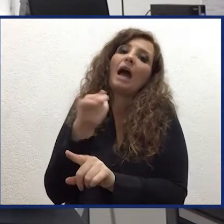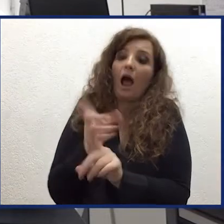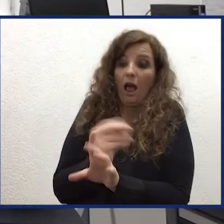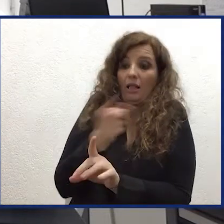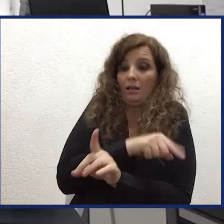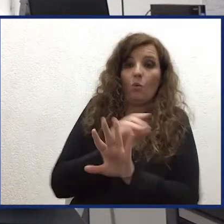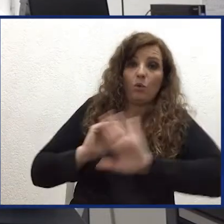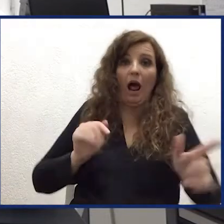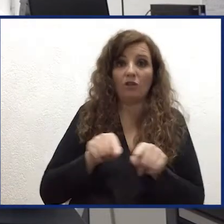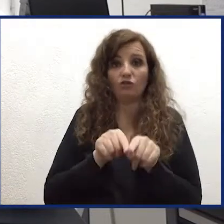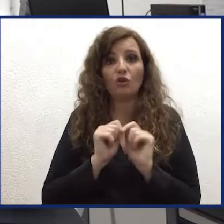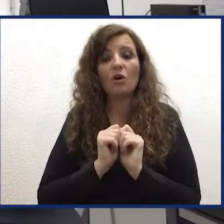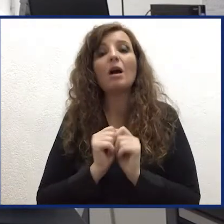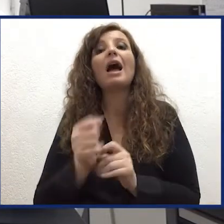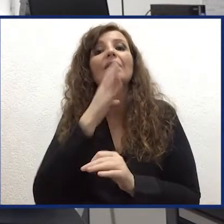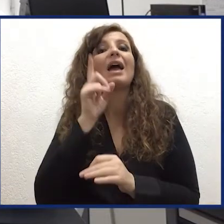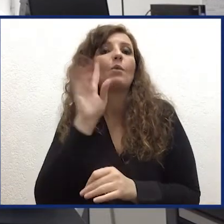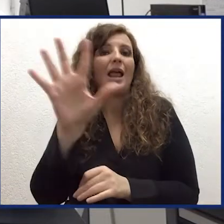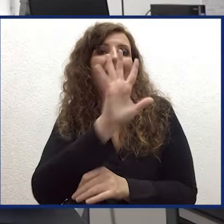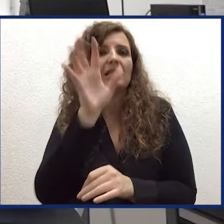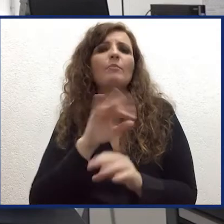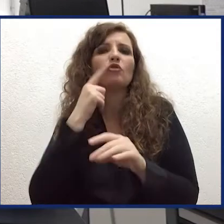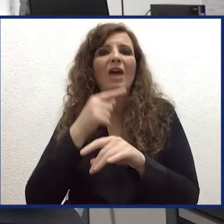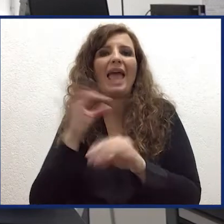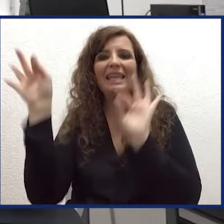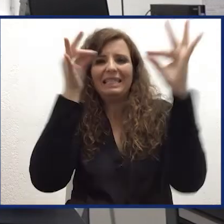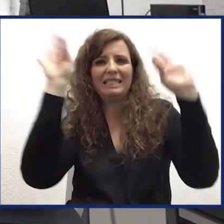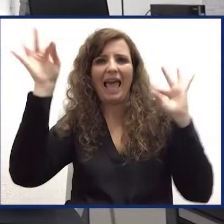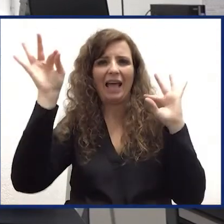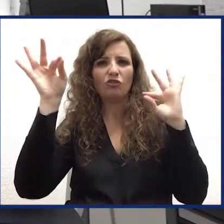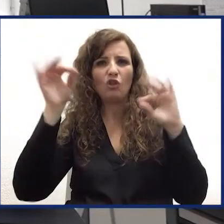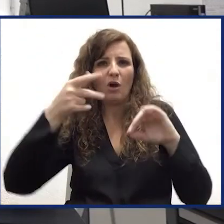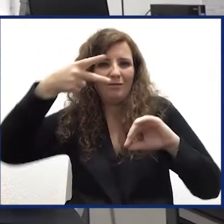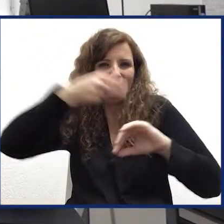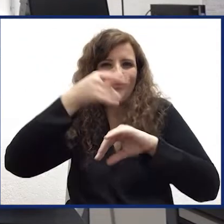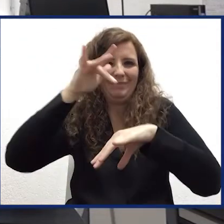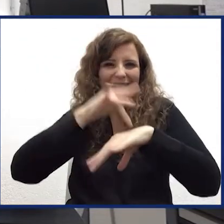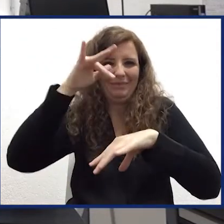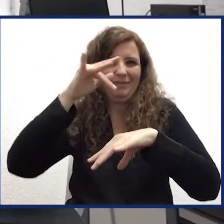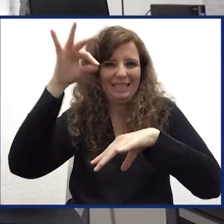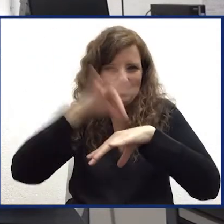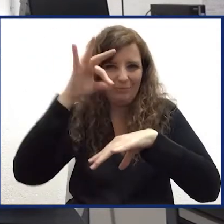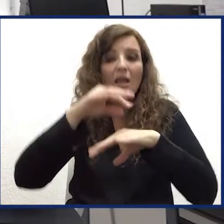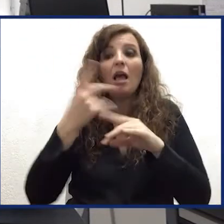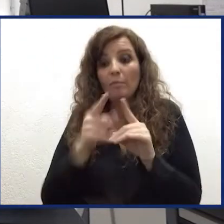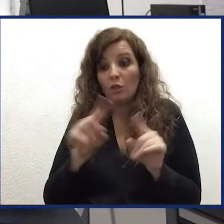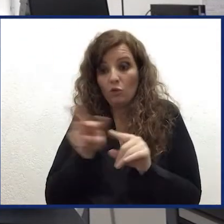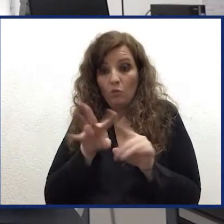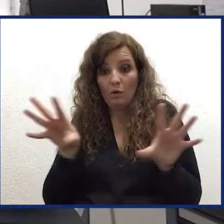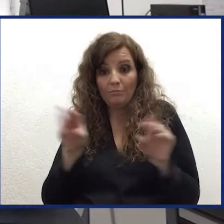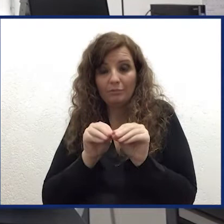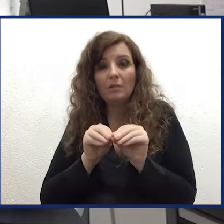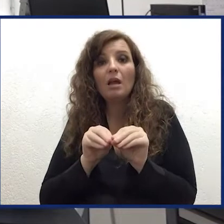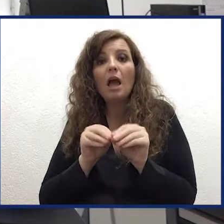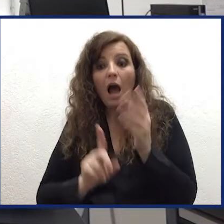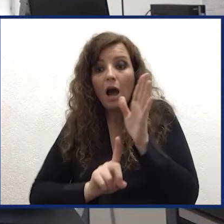l'olorepina è in un altro compartimento. Quando per esempio c'è una puntura di un insetto sulla foglia, questi due compartimenti vengono a